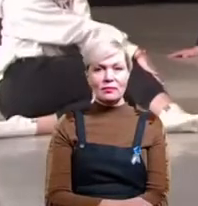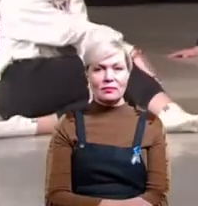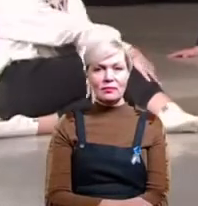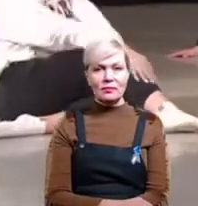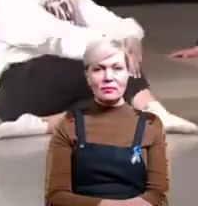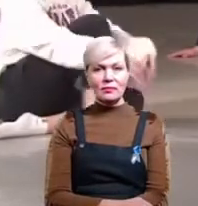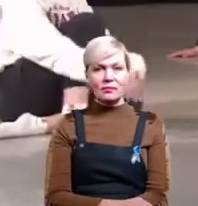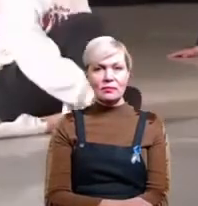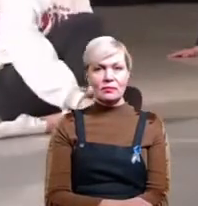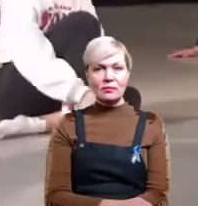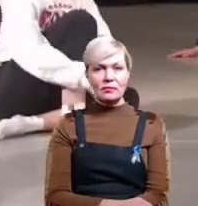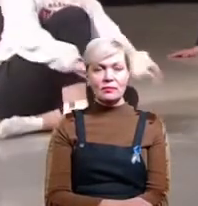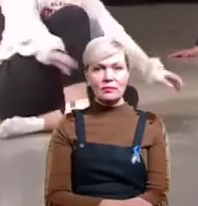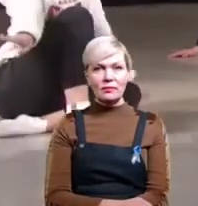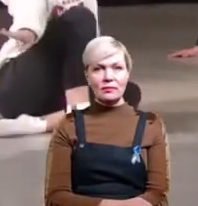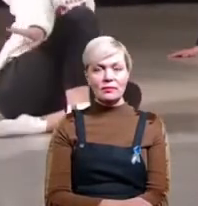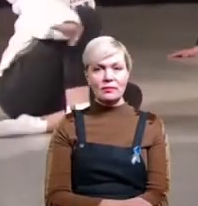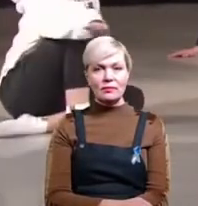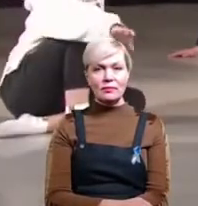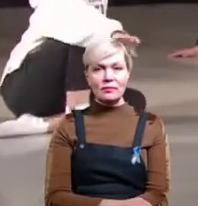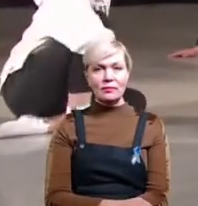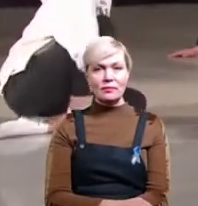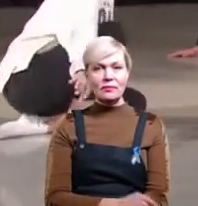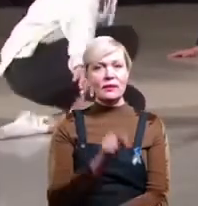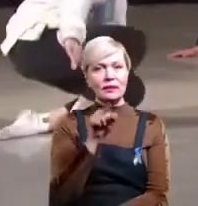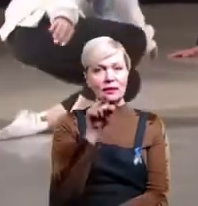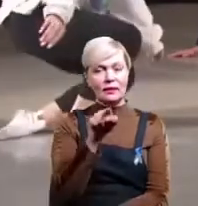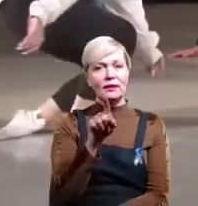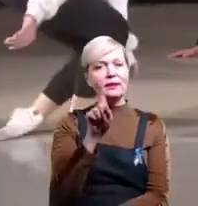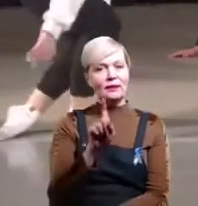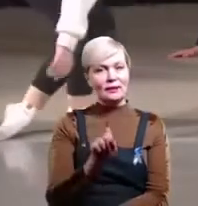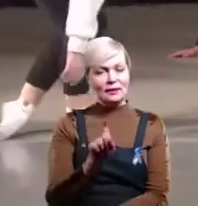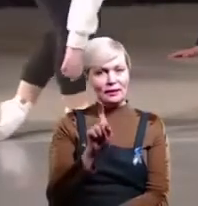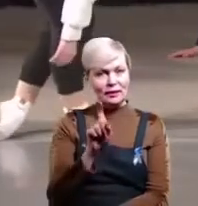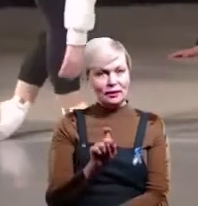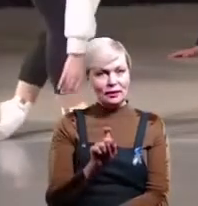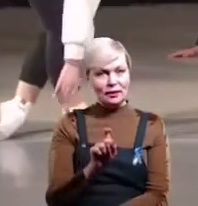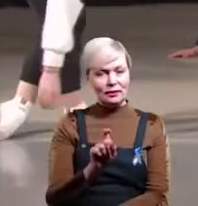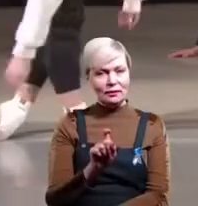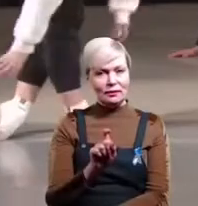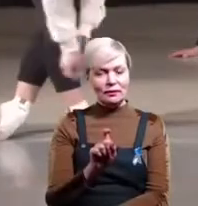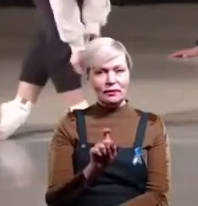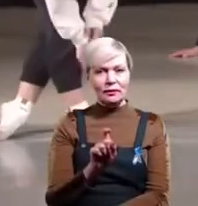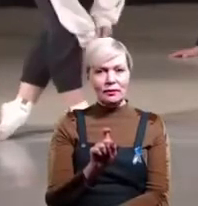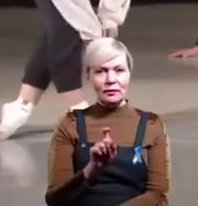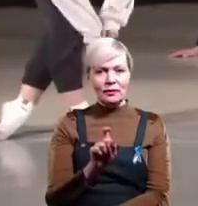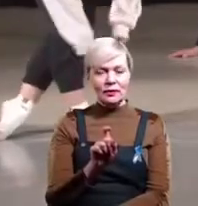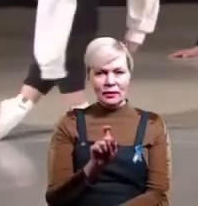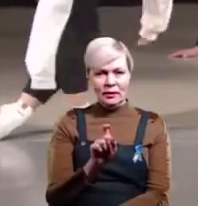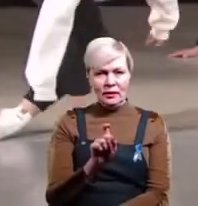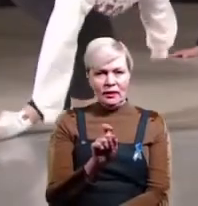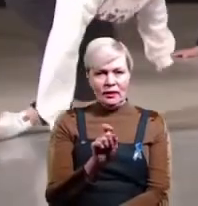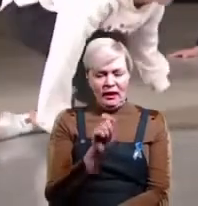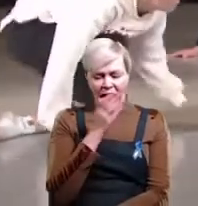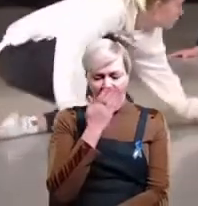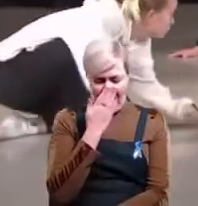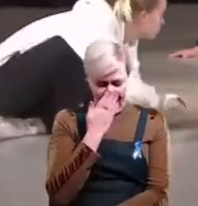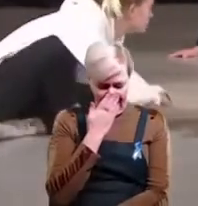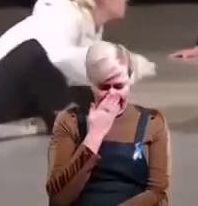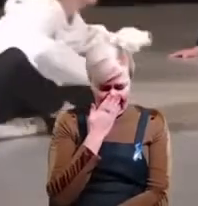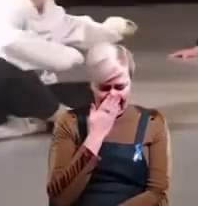Комбинацию, куда ты? Не. Смотри, ты сидишь здесь, да? Ты встаешь